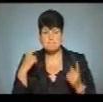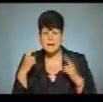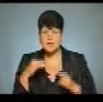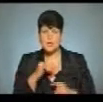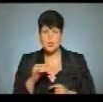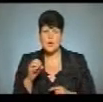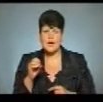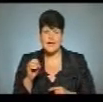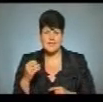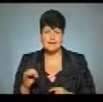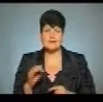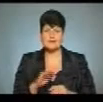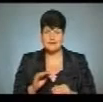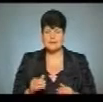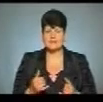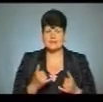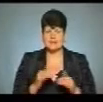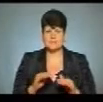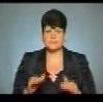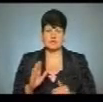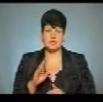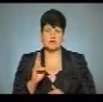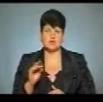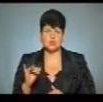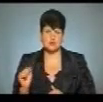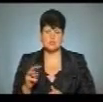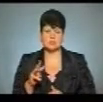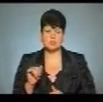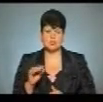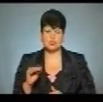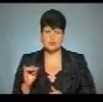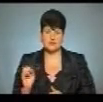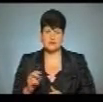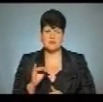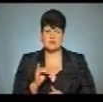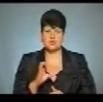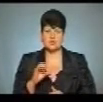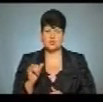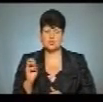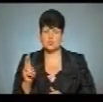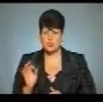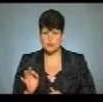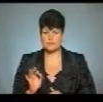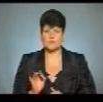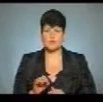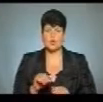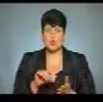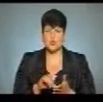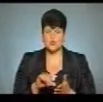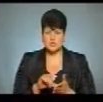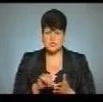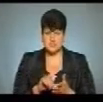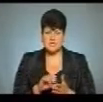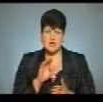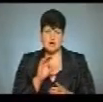дітей». Це Кароліна Тарвіт, Вероніка Кузик, Ангеліна Мужів, Ліза Дігай та Іван Сушко. Участь в кастингу голосів для